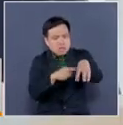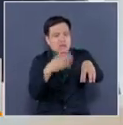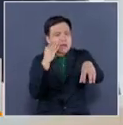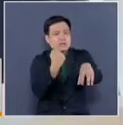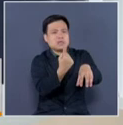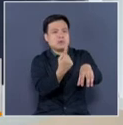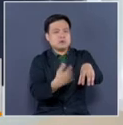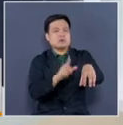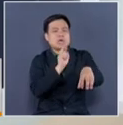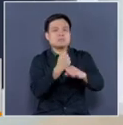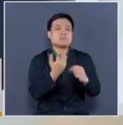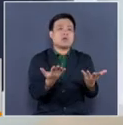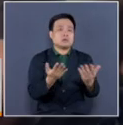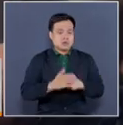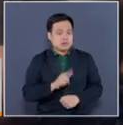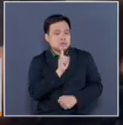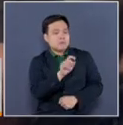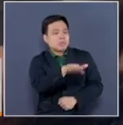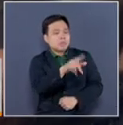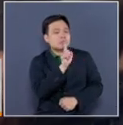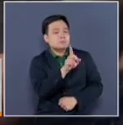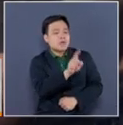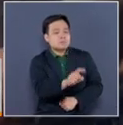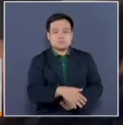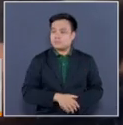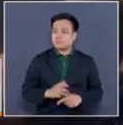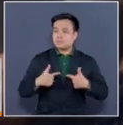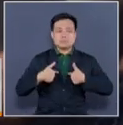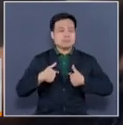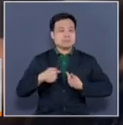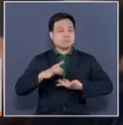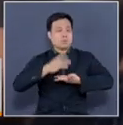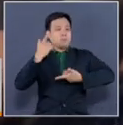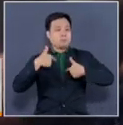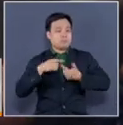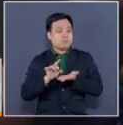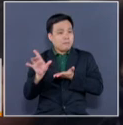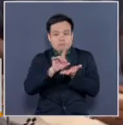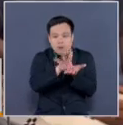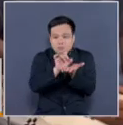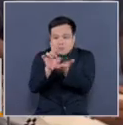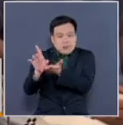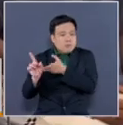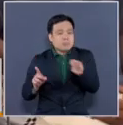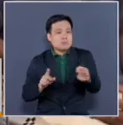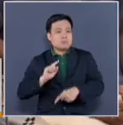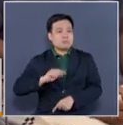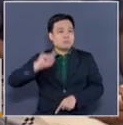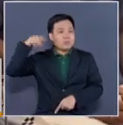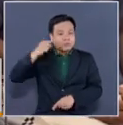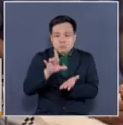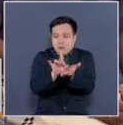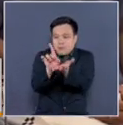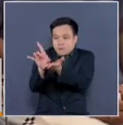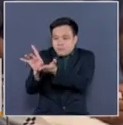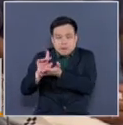วิธี delete ออกจากกลุ่ม LINE ไม่ต้องอยู่แล้วกลุ่มนี้ออกไปซะ อยู่ดีๆก็หาย LINE ก็ไม่ตอบสุดท้ายเลยลบกลุ่มออกจากกลุ่มซะ